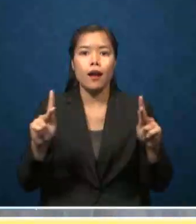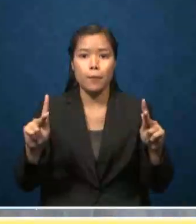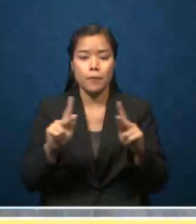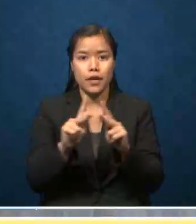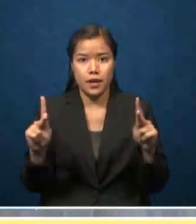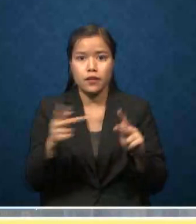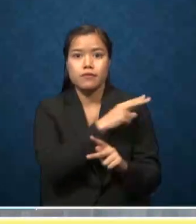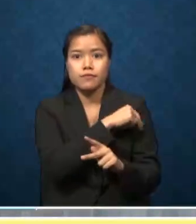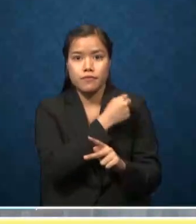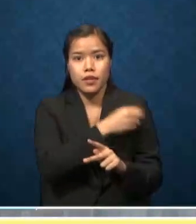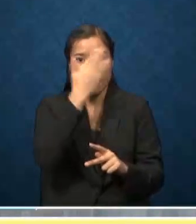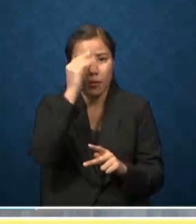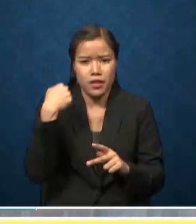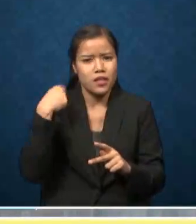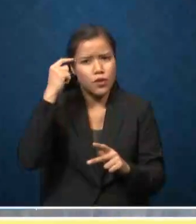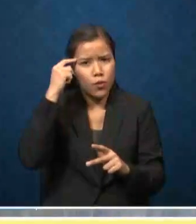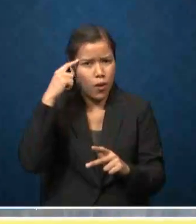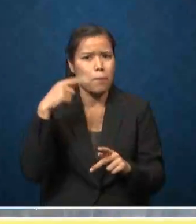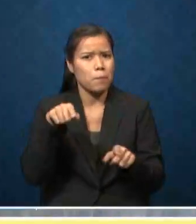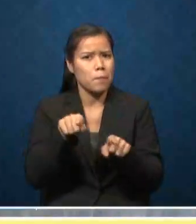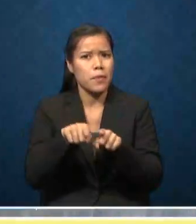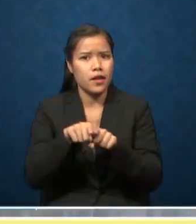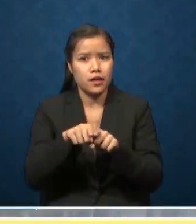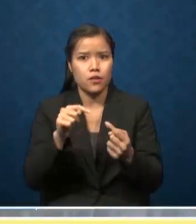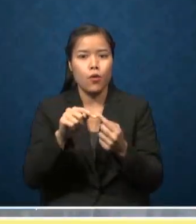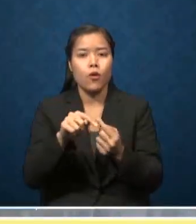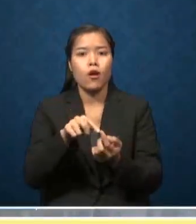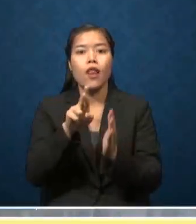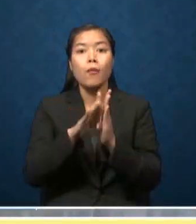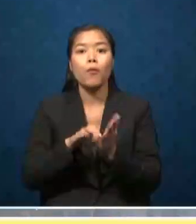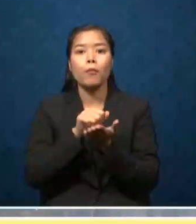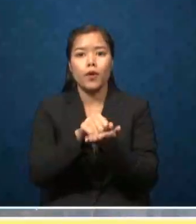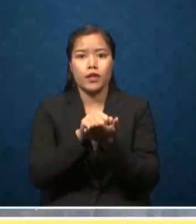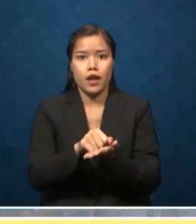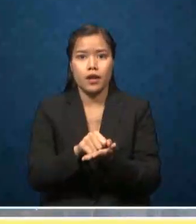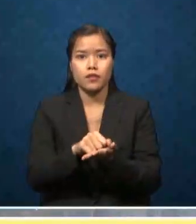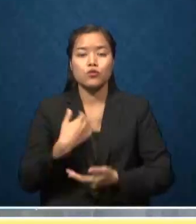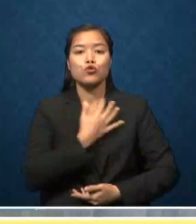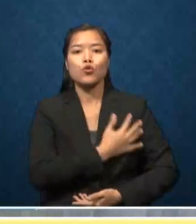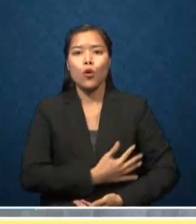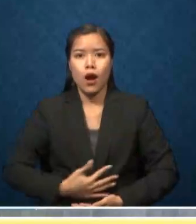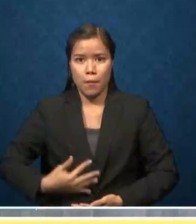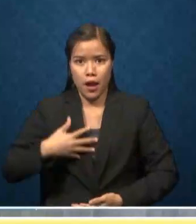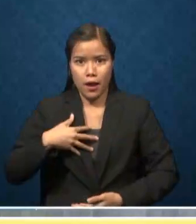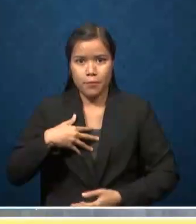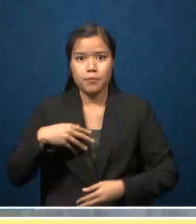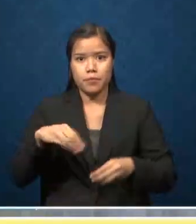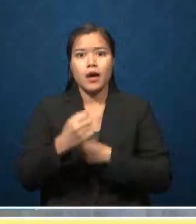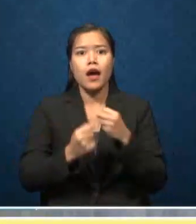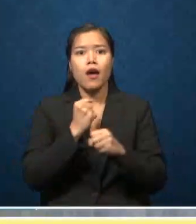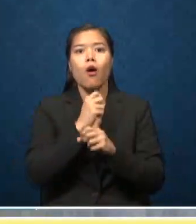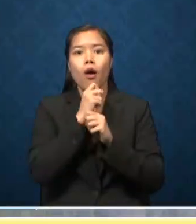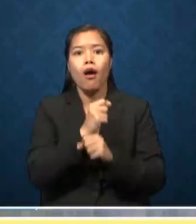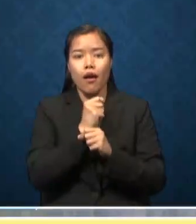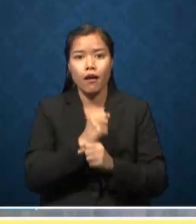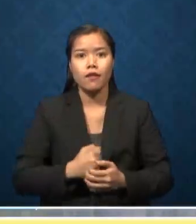เพราะท่านต้องแตะแน่ๆเรื่องระบบบริการสุขภาพในระยะสุดท้ายชีวิตนะครับทำรายงานเสร็จแล้วก็มีพวก